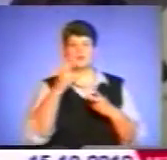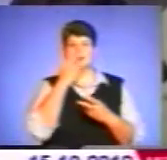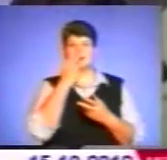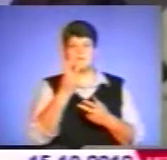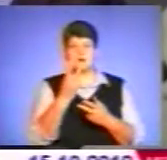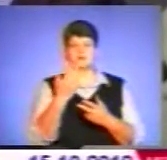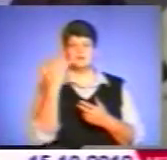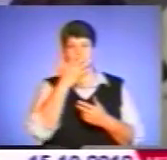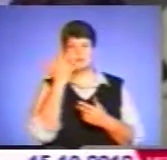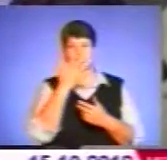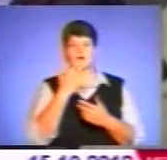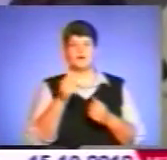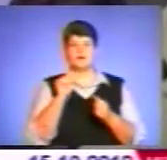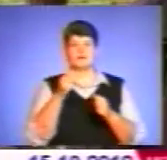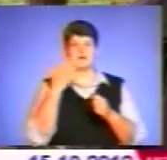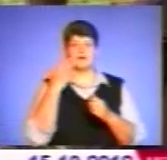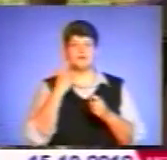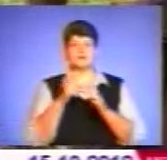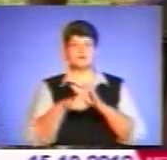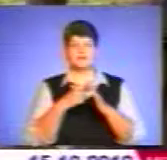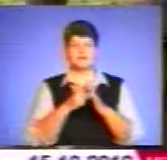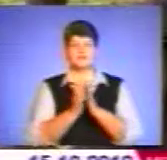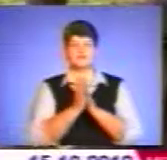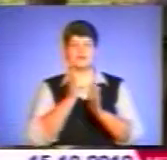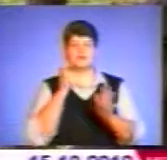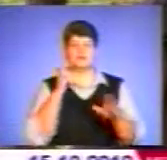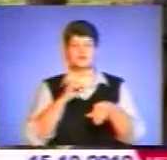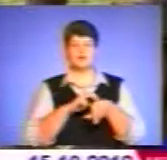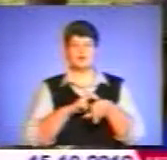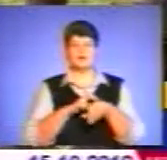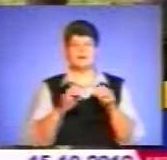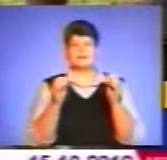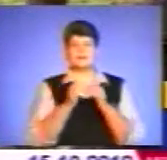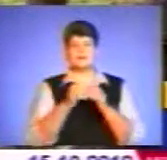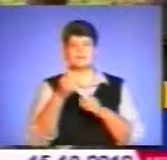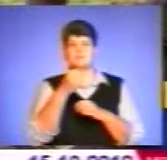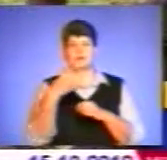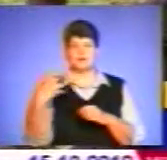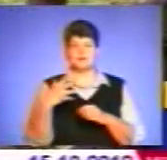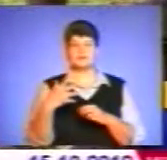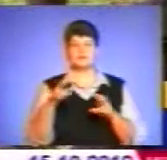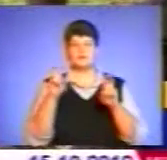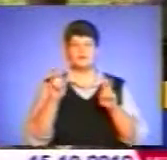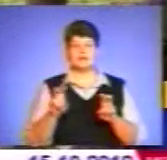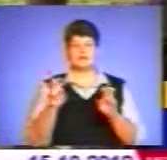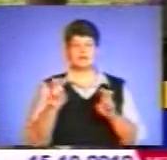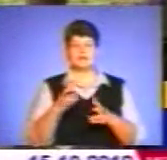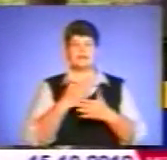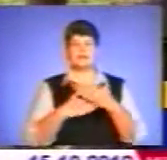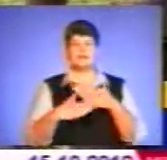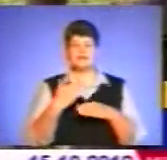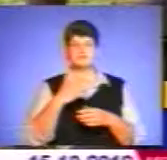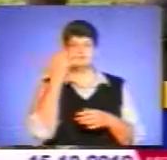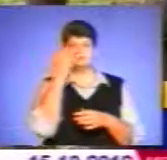зір, легко дізнатися у черзі до лікаря. 10-15 осіб сидить до того чи іншого лікаря. Інвалід